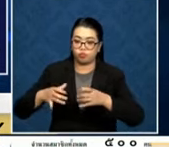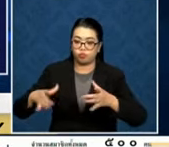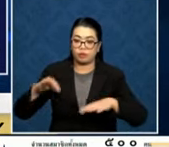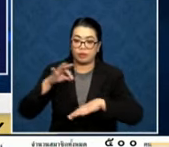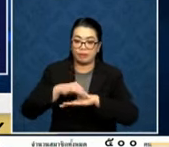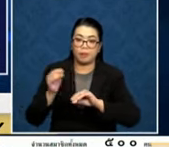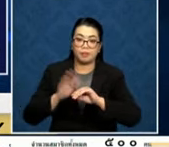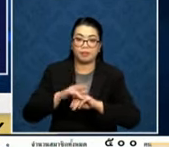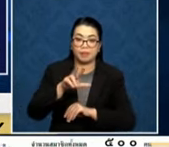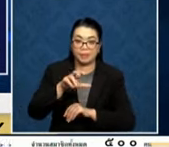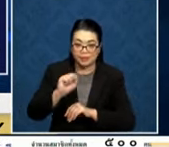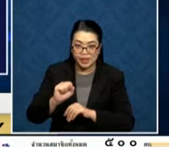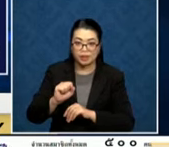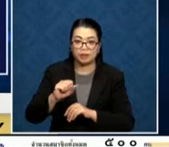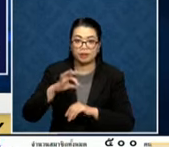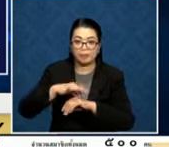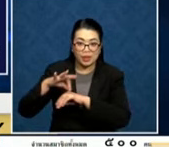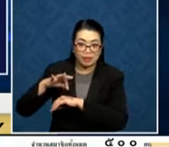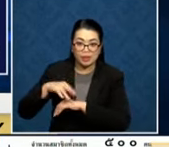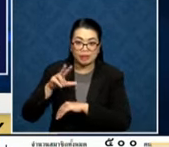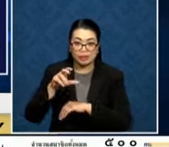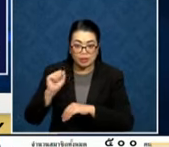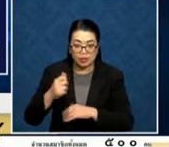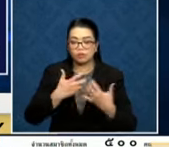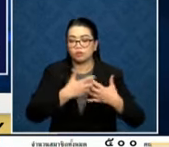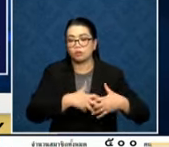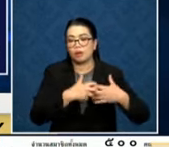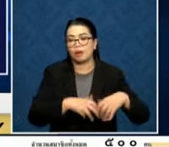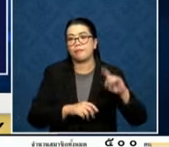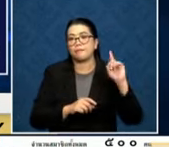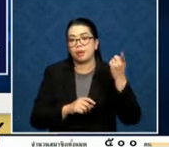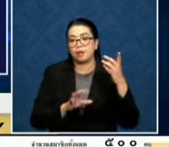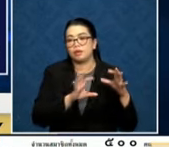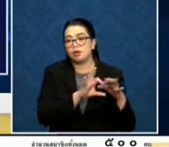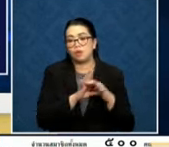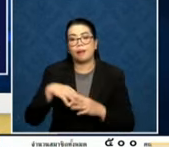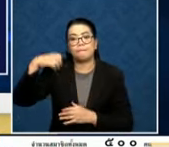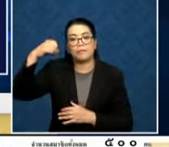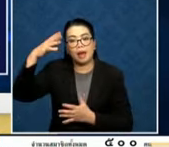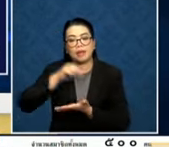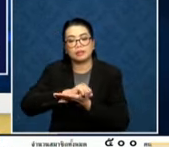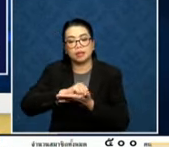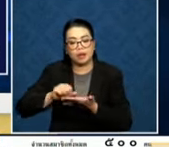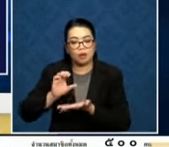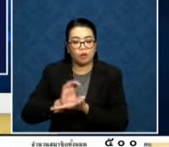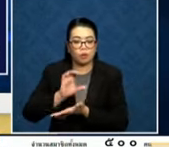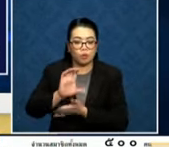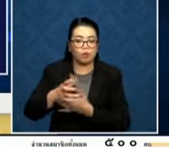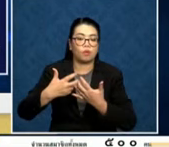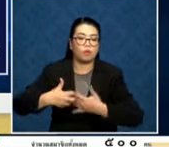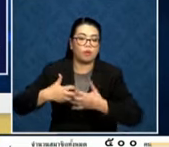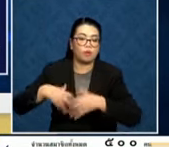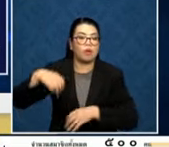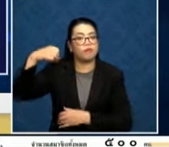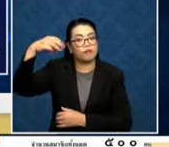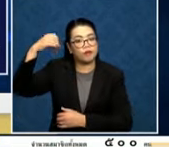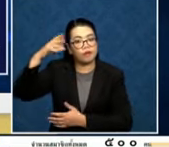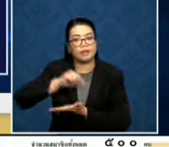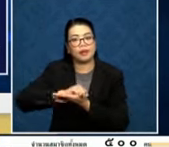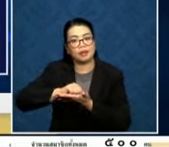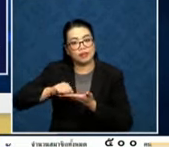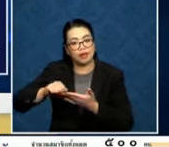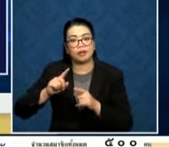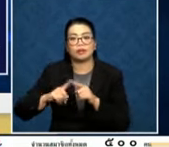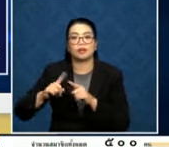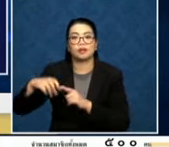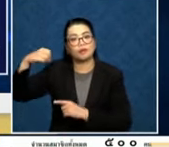ฮะหรือจะเป็นการสร้างอุตสาหกรรมใหม่ที่เกี่ยวเนื่องจากการลงทุนในโรงไฟฟ้าพลังงานสะอาดครับเหมือนที่ผม